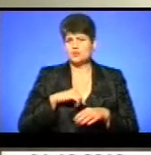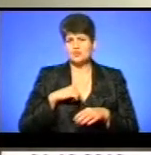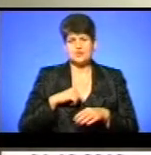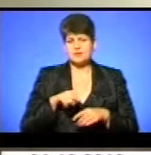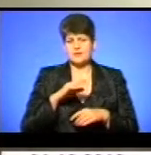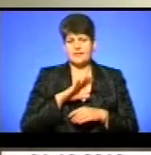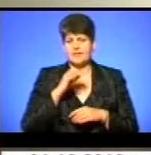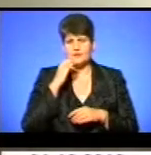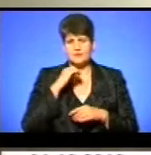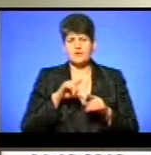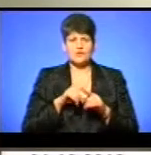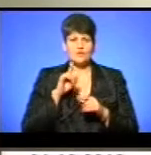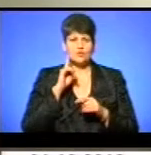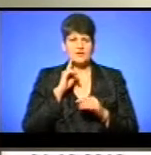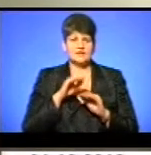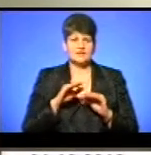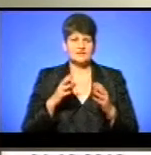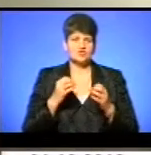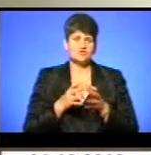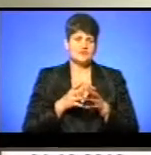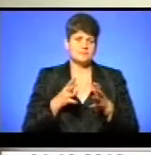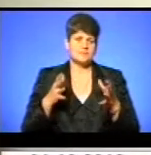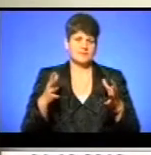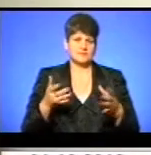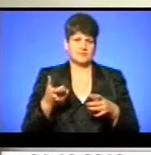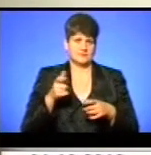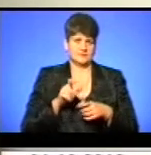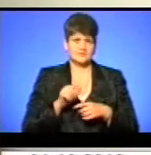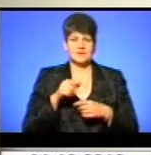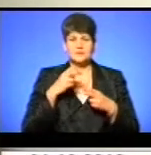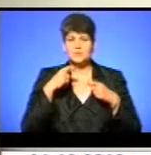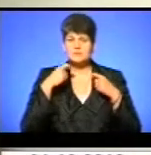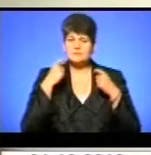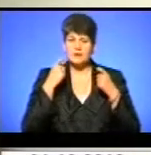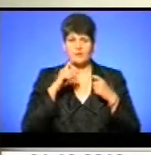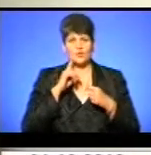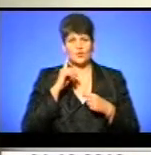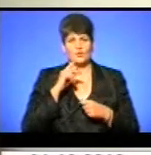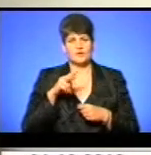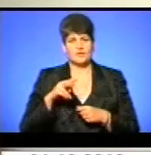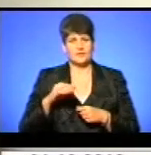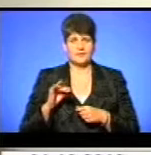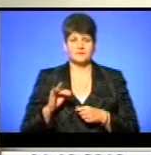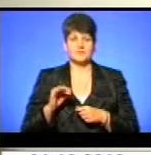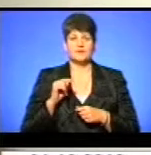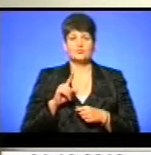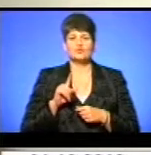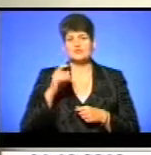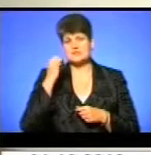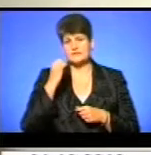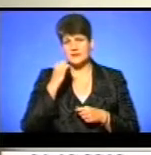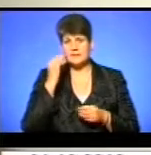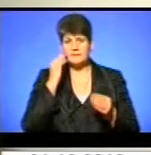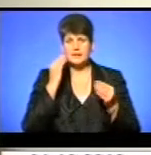так само, як і в молодих, як в дітей, може ще більше перехлистують. Вони посміхалися, вони молоділи, тому що завдяки